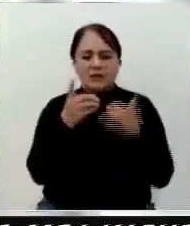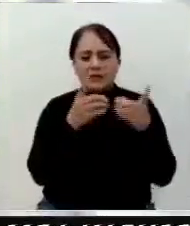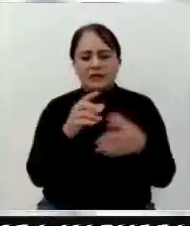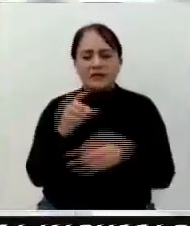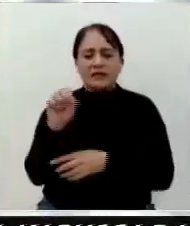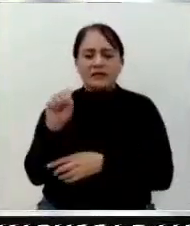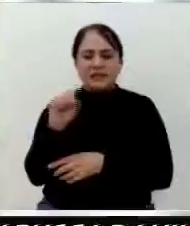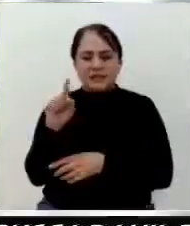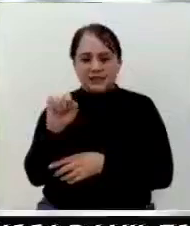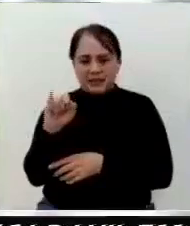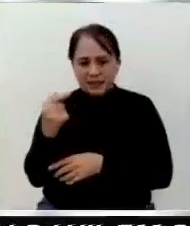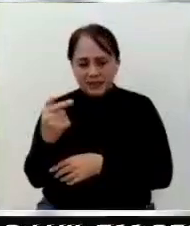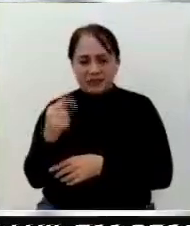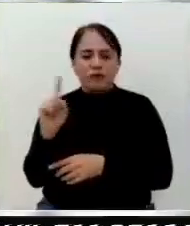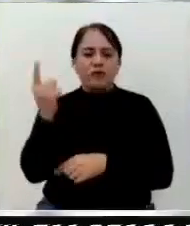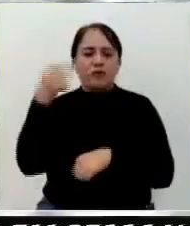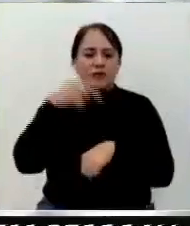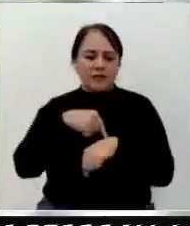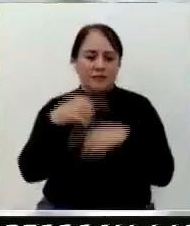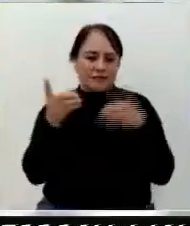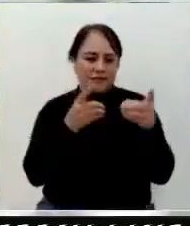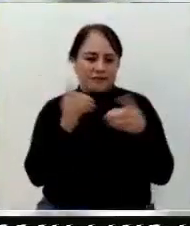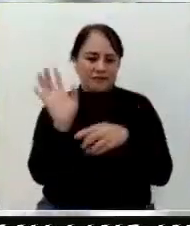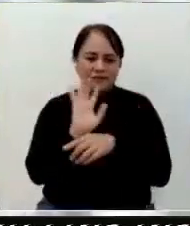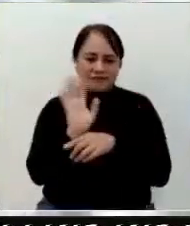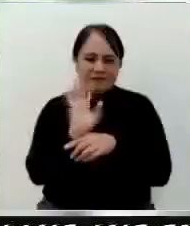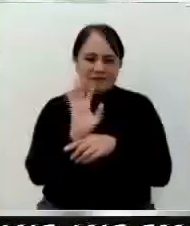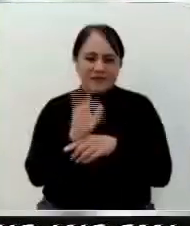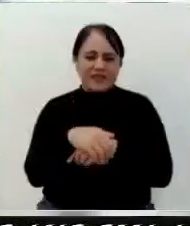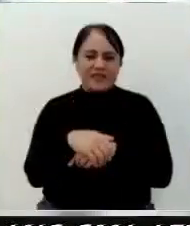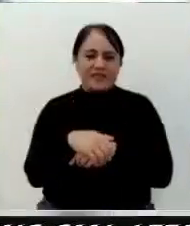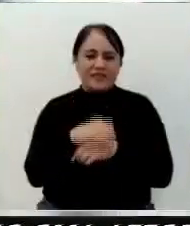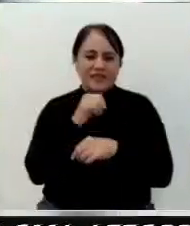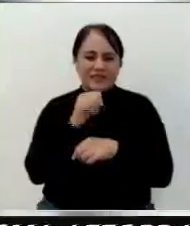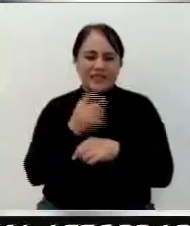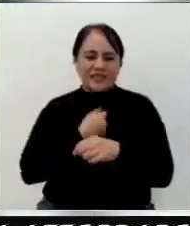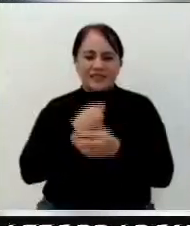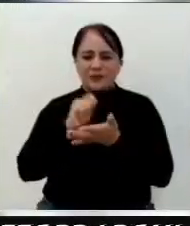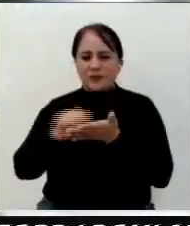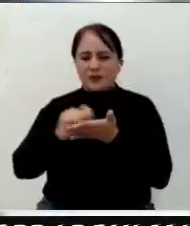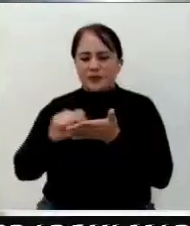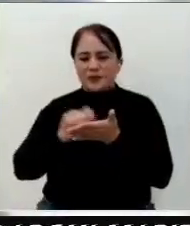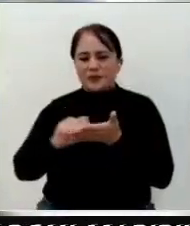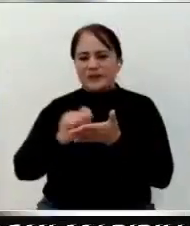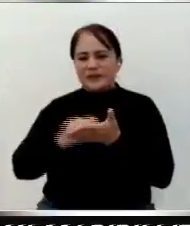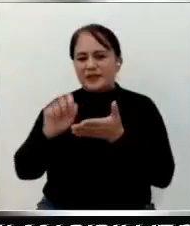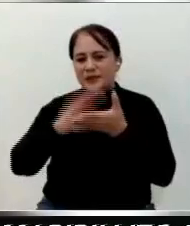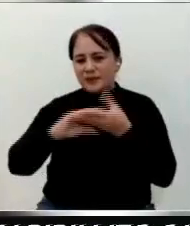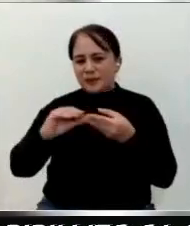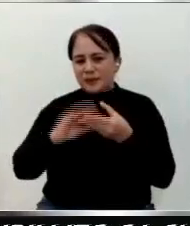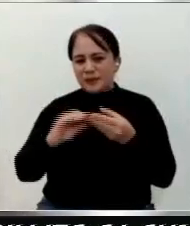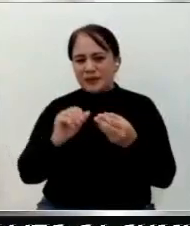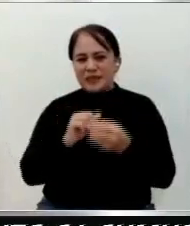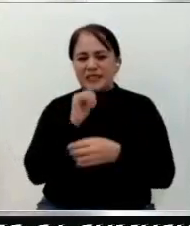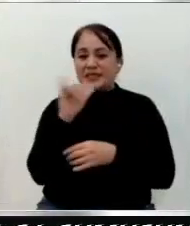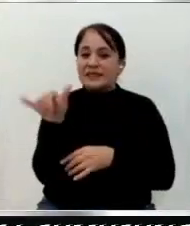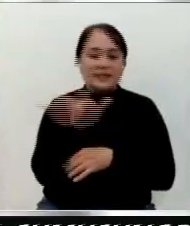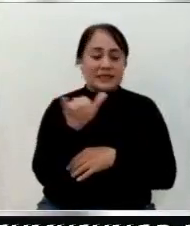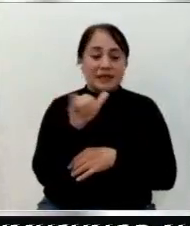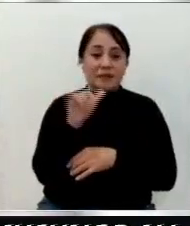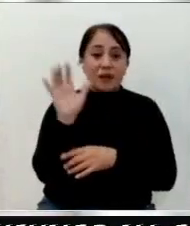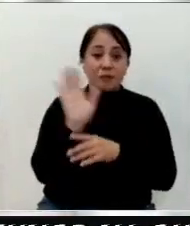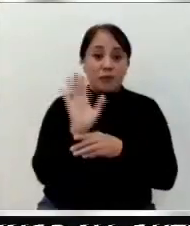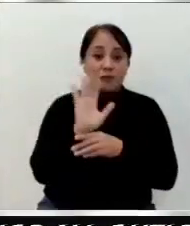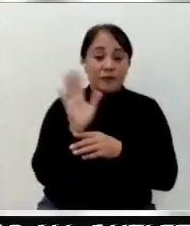first time daw magdirect ng pelikulang hindi siya ang sumulat ng screenplay hindi ito katulad ng mga nauna kong pelikula na